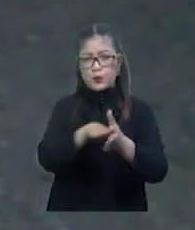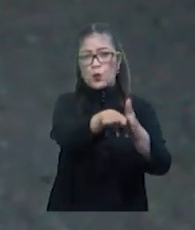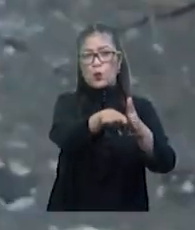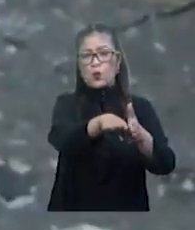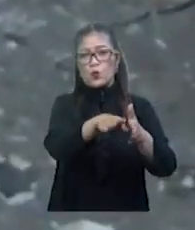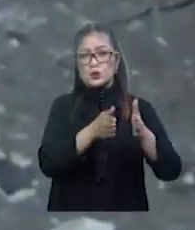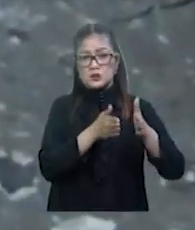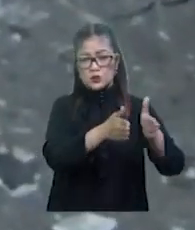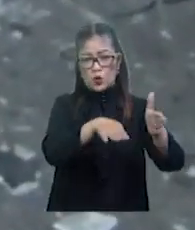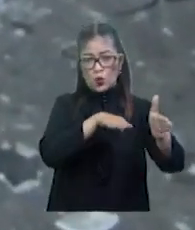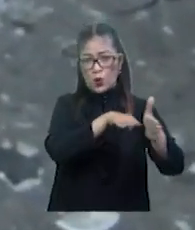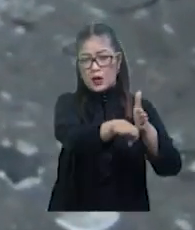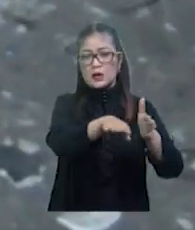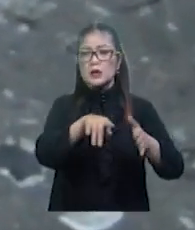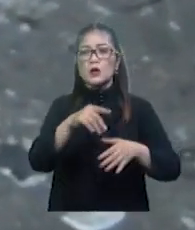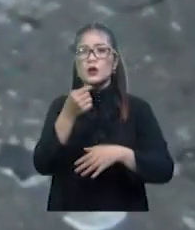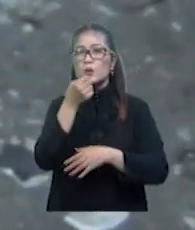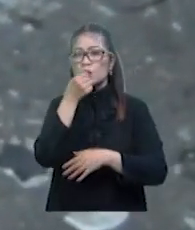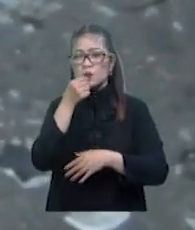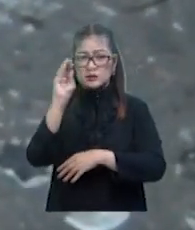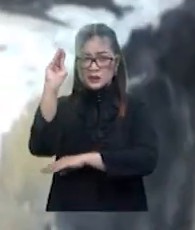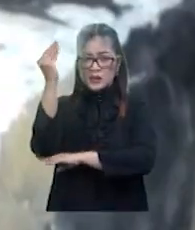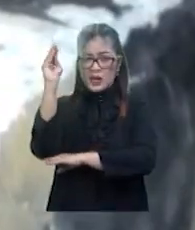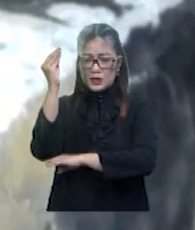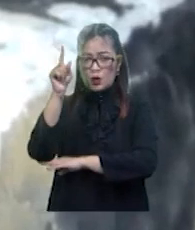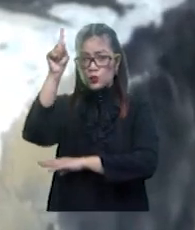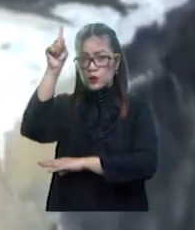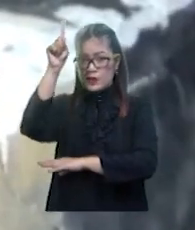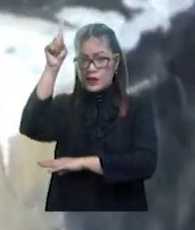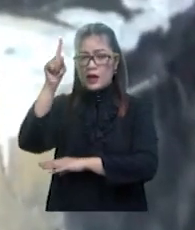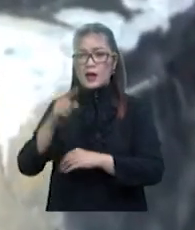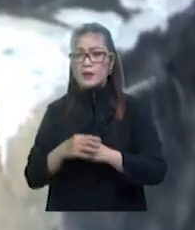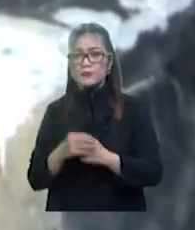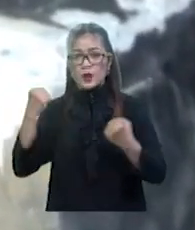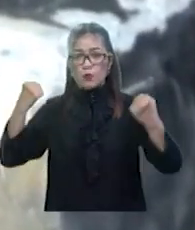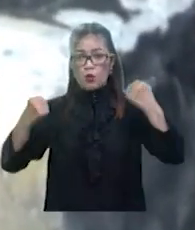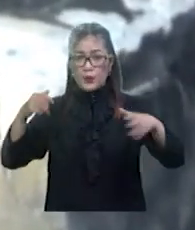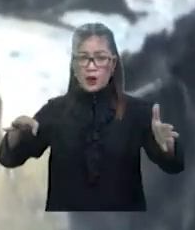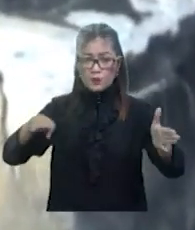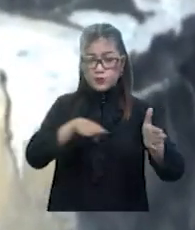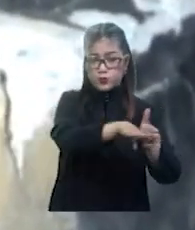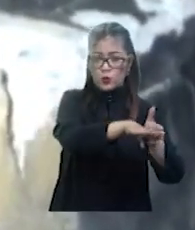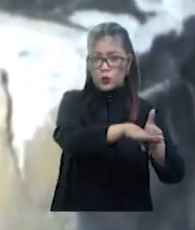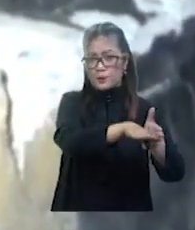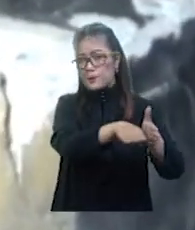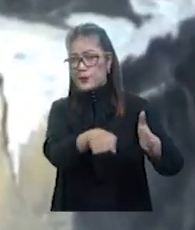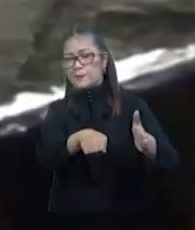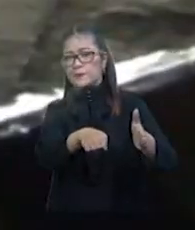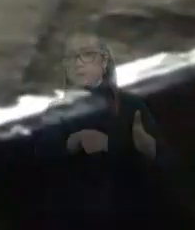Utara. Kerasnya tabrakan membuat mobil ini melintang ke tengah jalan dan menghalangi kendaraan yang akan